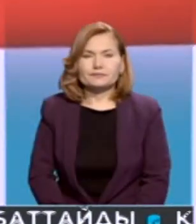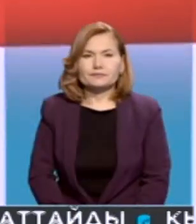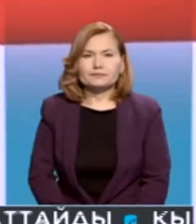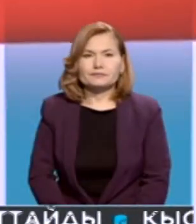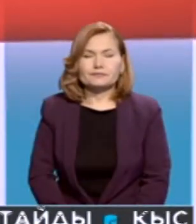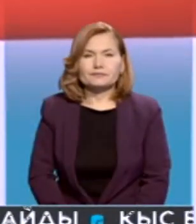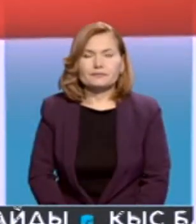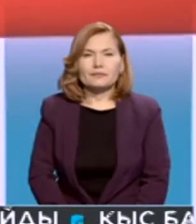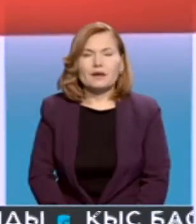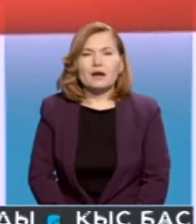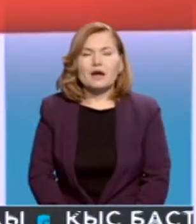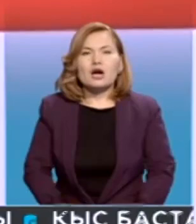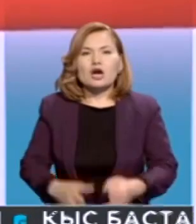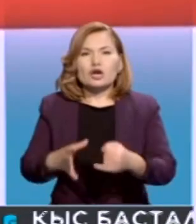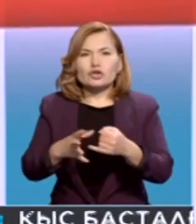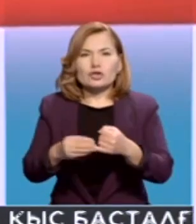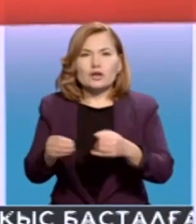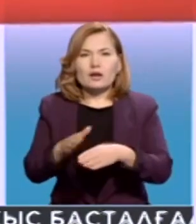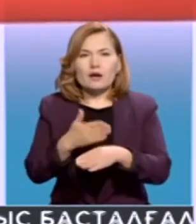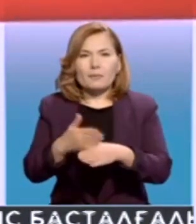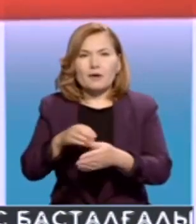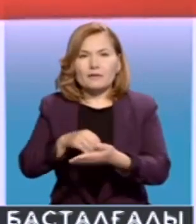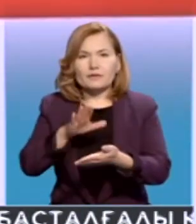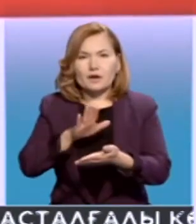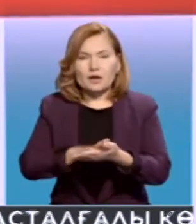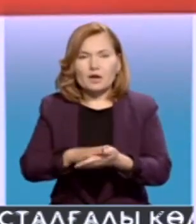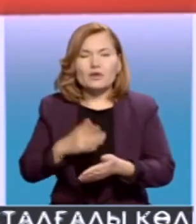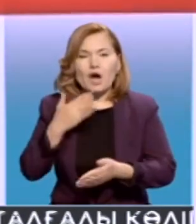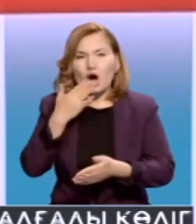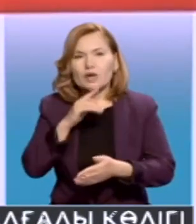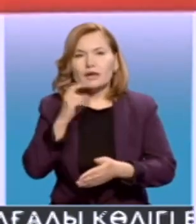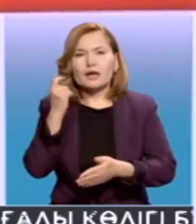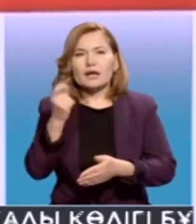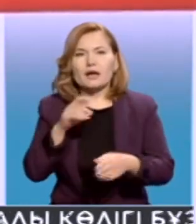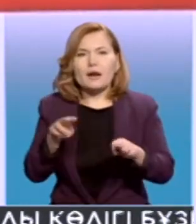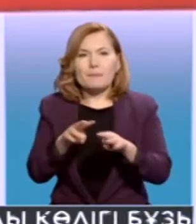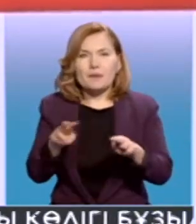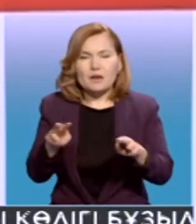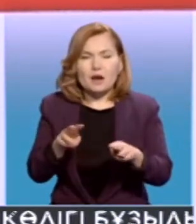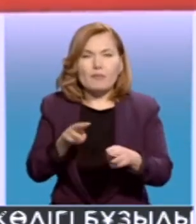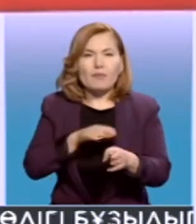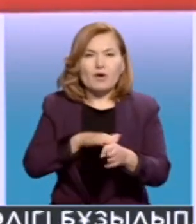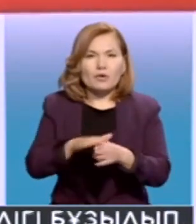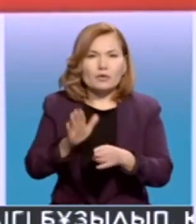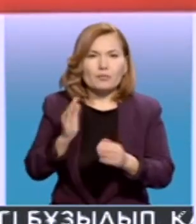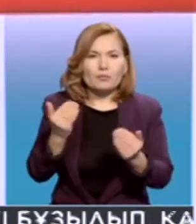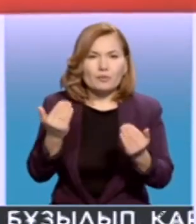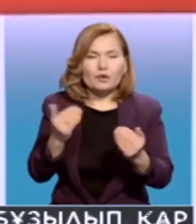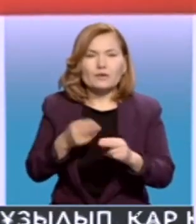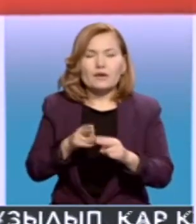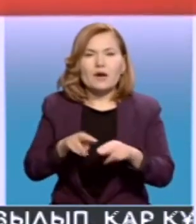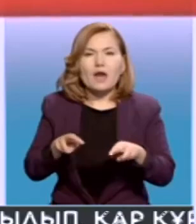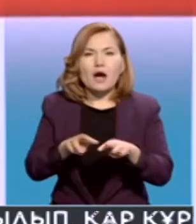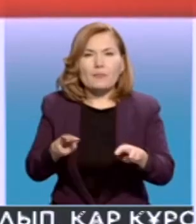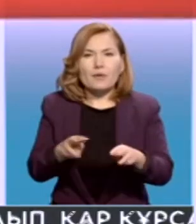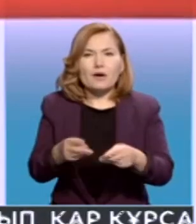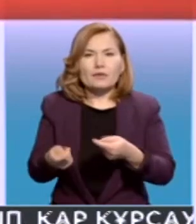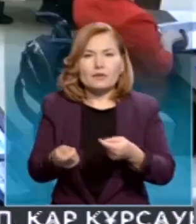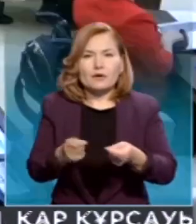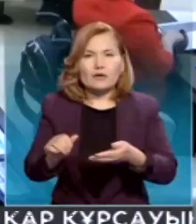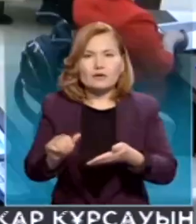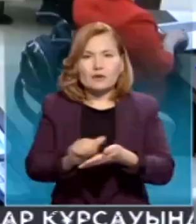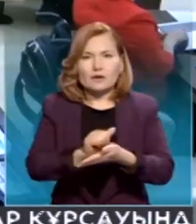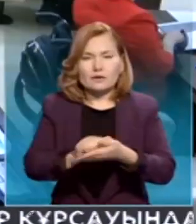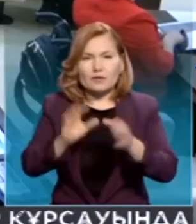Өзгеде тақырыптар агломерация құрамен оның тізбесін ұлттық экономика министрлігі жасайды. Бүгін Сенат тиісті заң жобасын